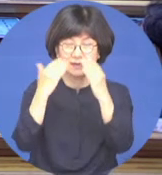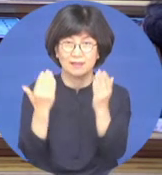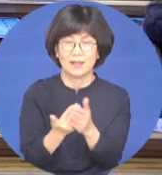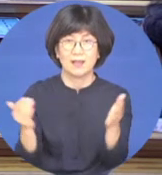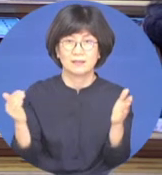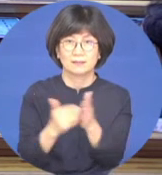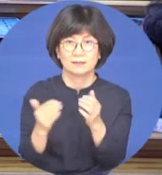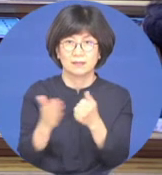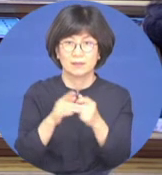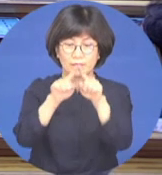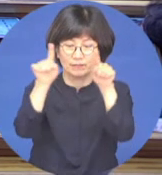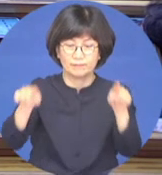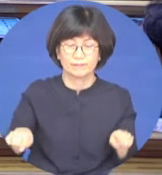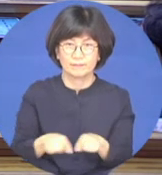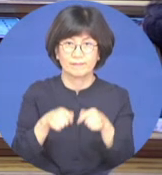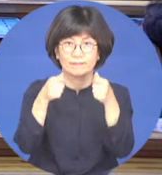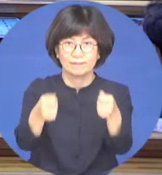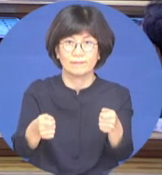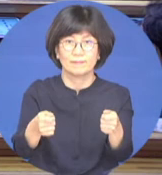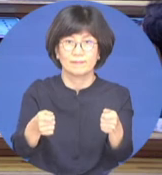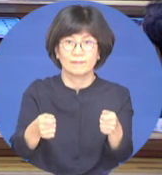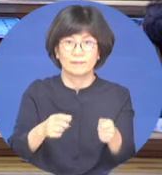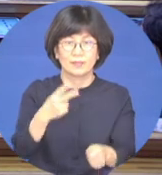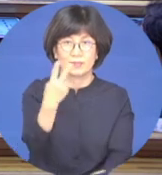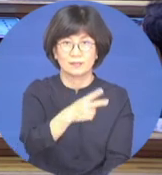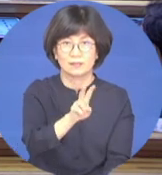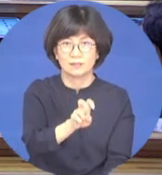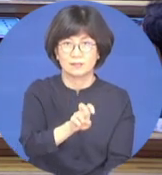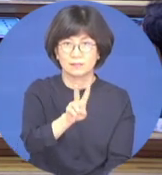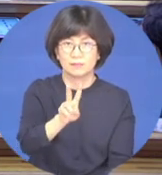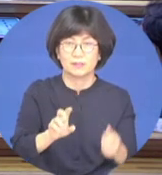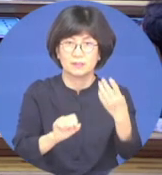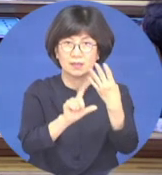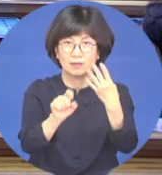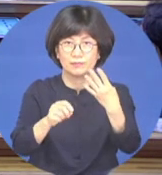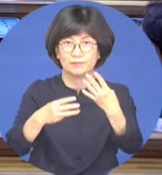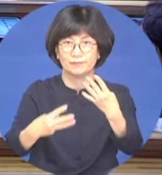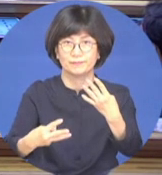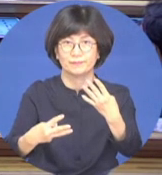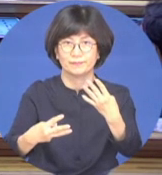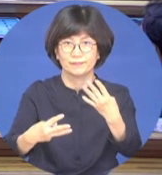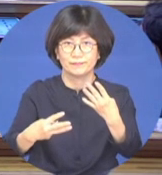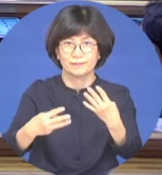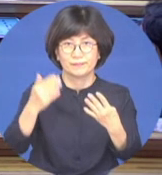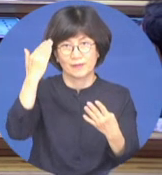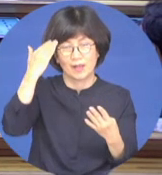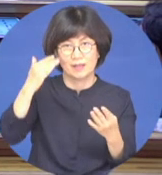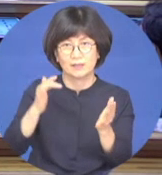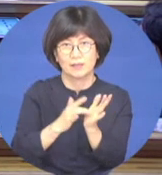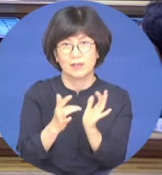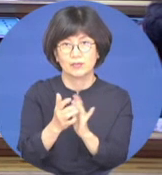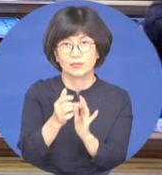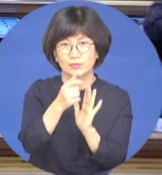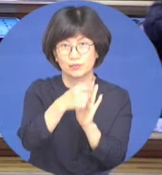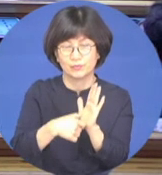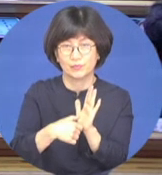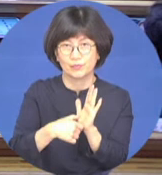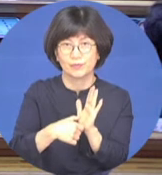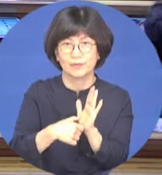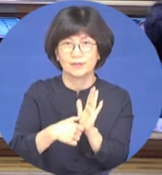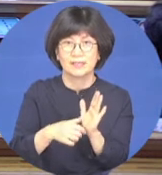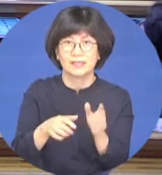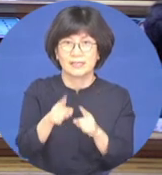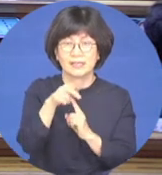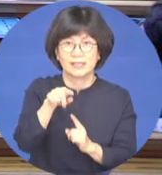증서를 수여합니다. 주후 2022년 4월 3일 대한예수교 장로회 총회 세계선교회 이사장